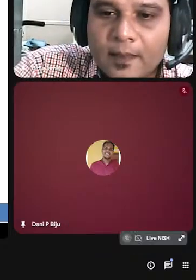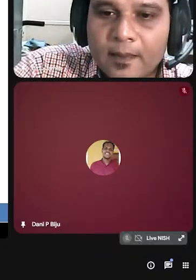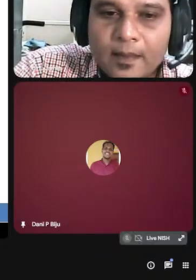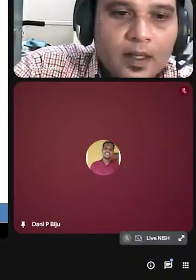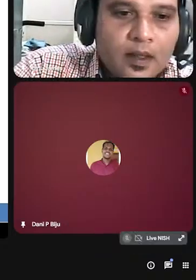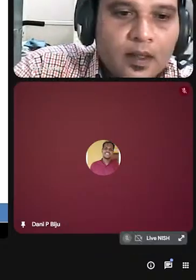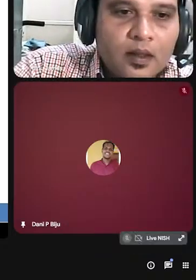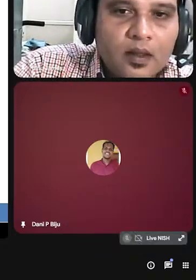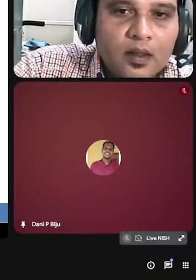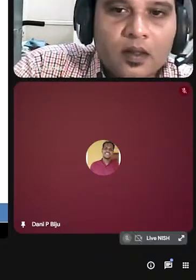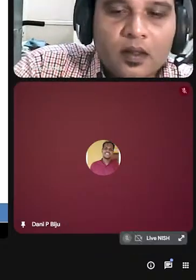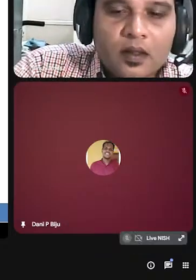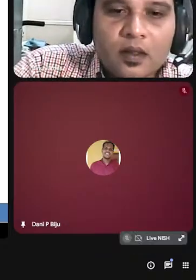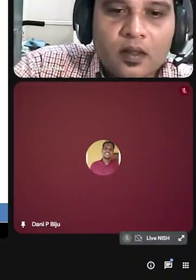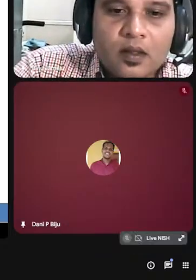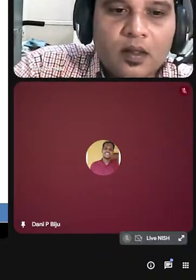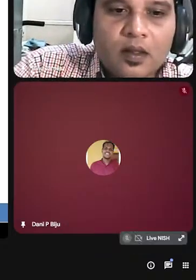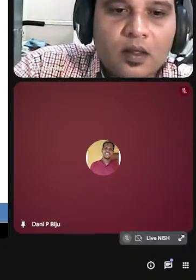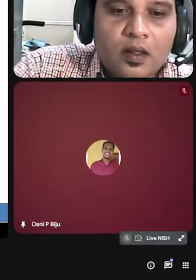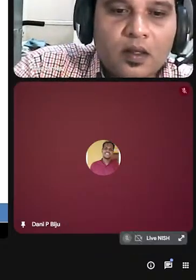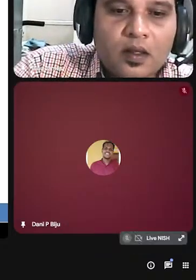ശരി സാർ.